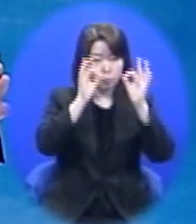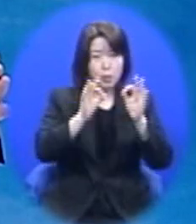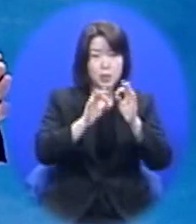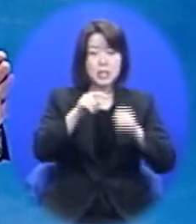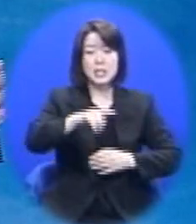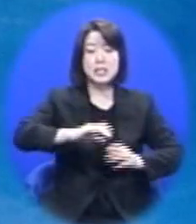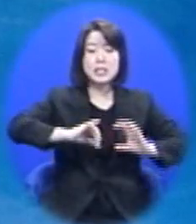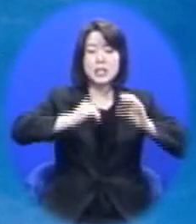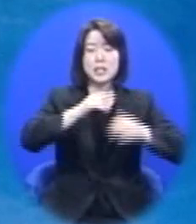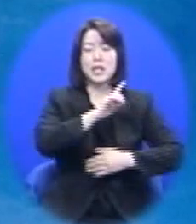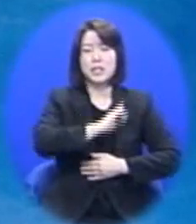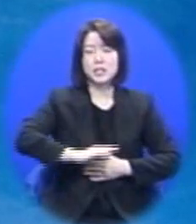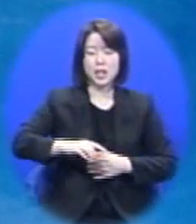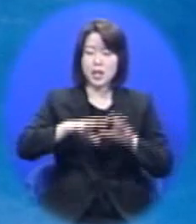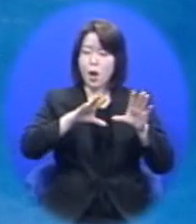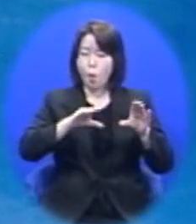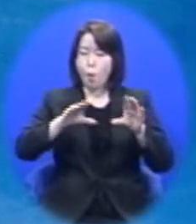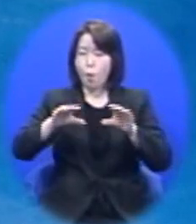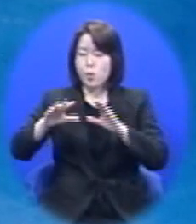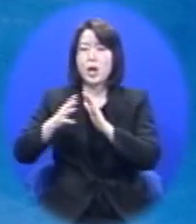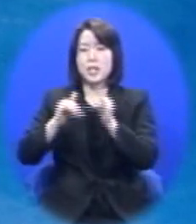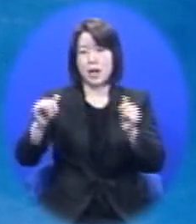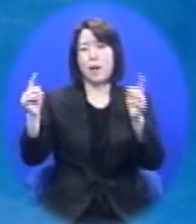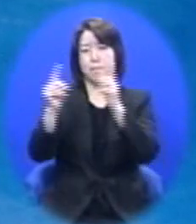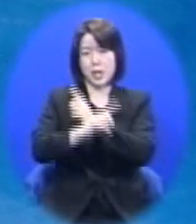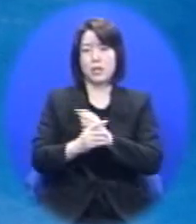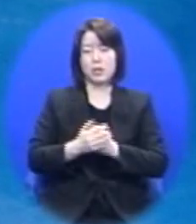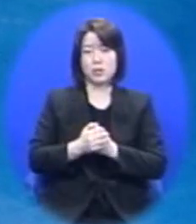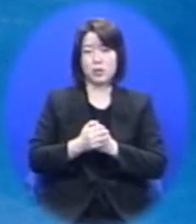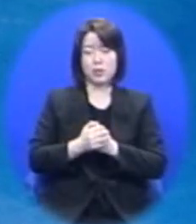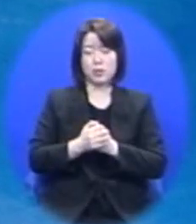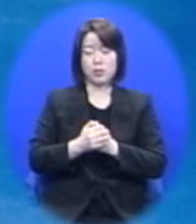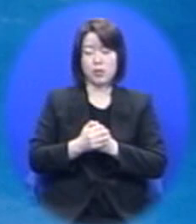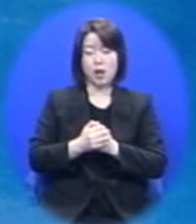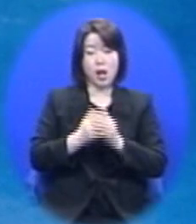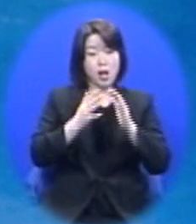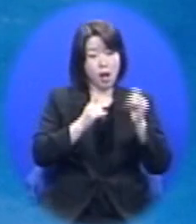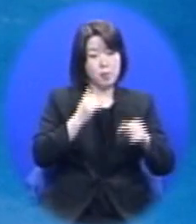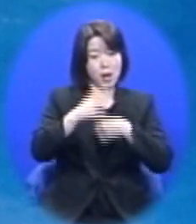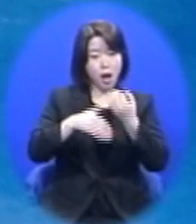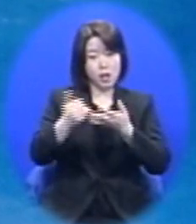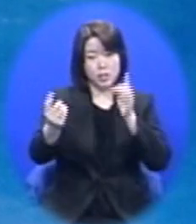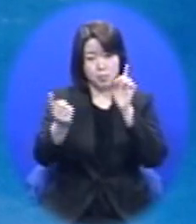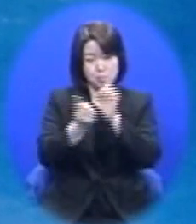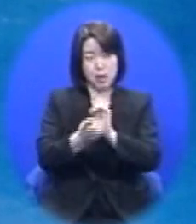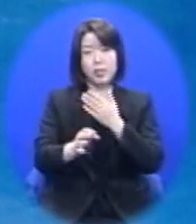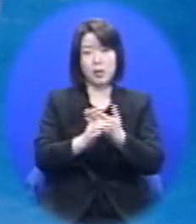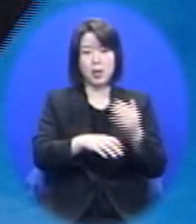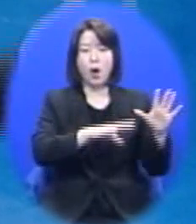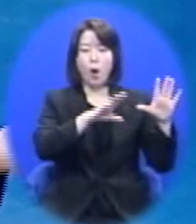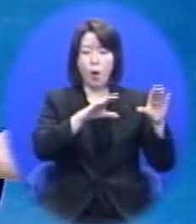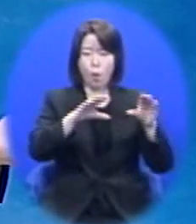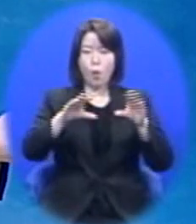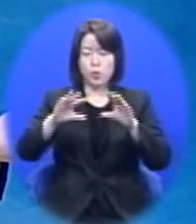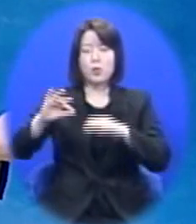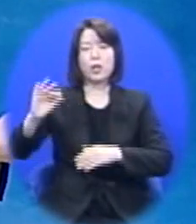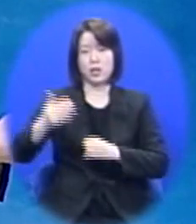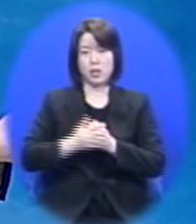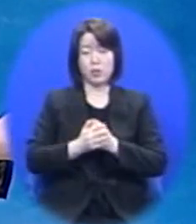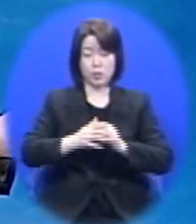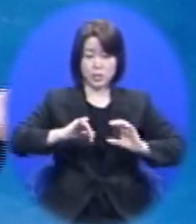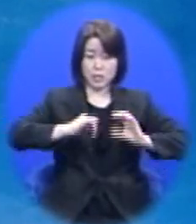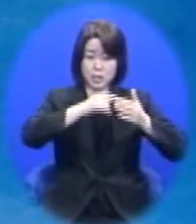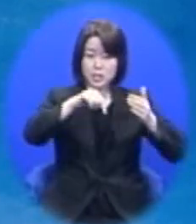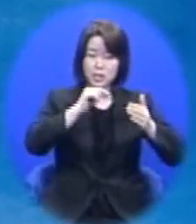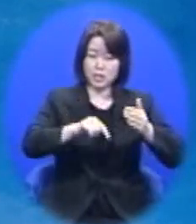그랬습니다. 여러분, 하나님을 만나고 나면 사람은 온유해져요. 세상에서 가장 온유한 사람이